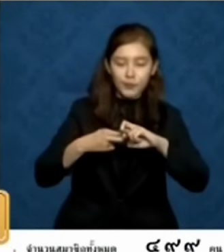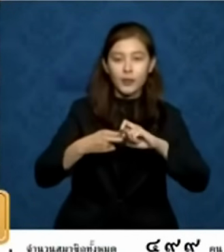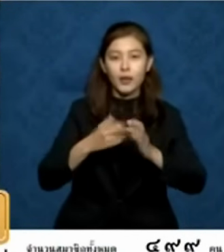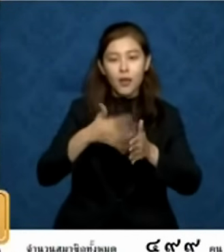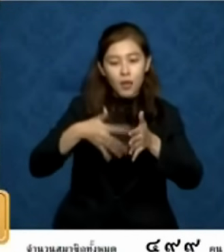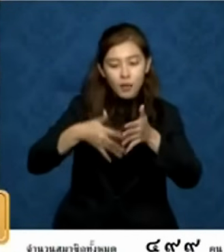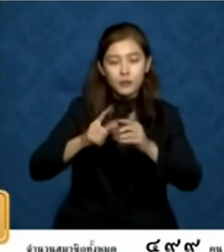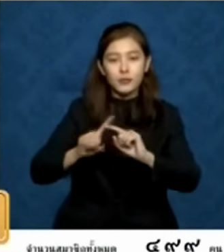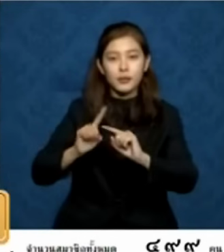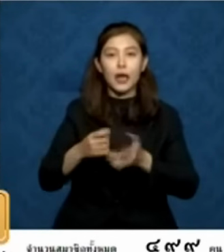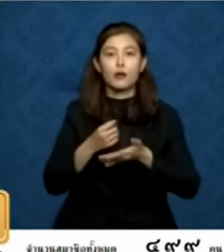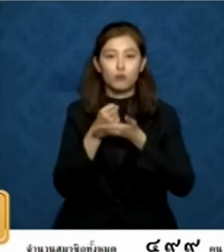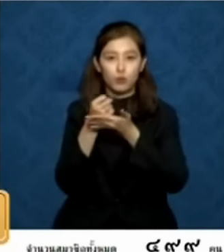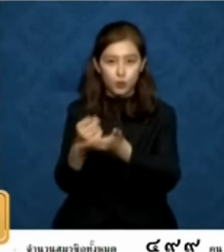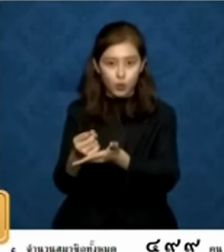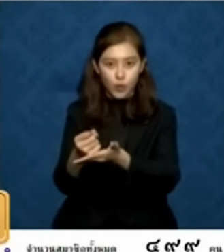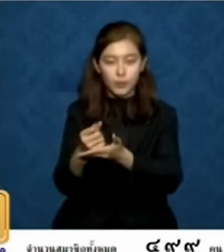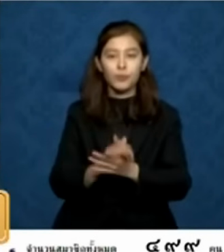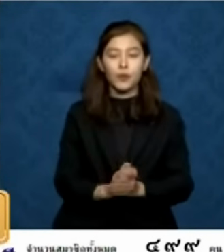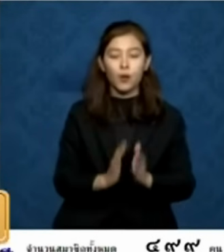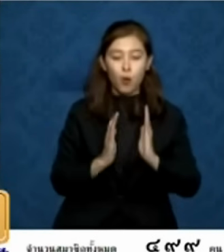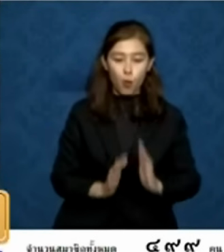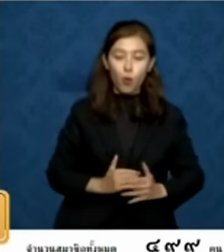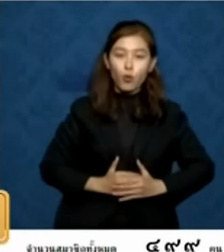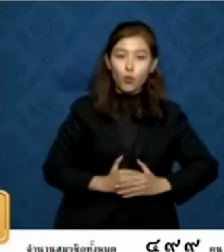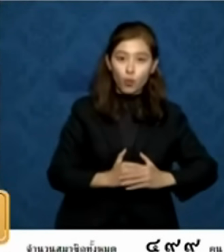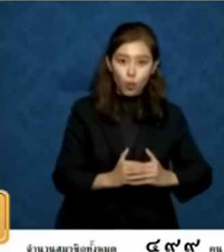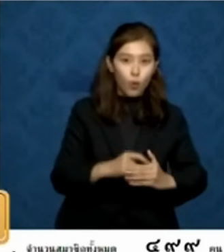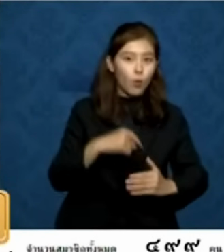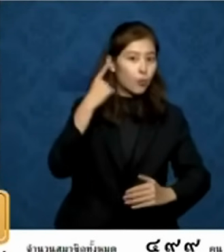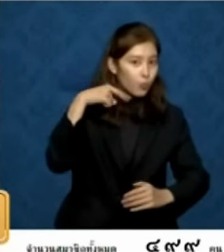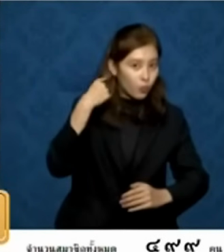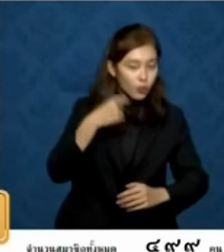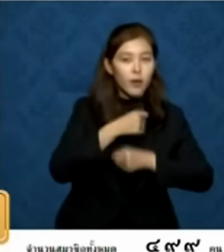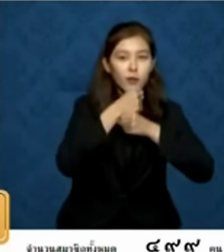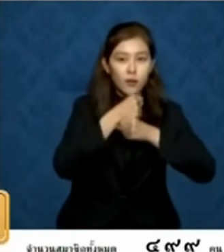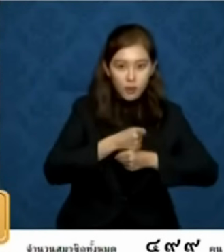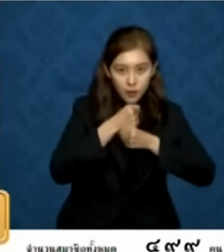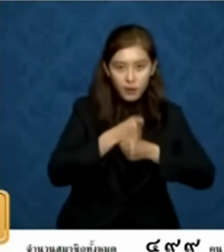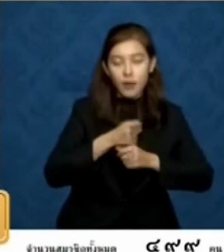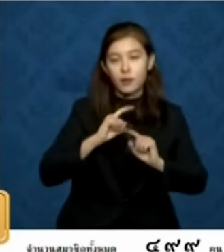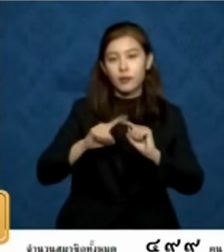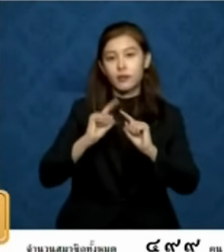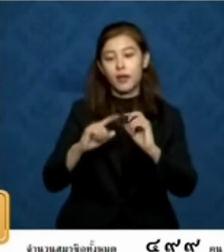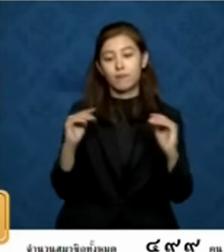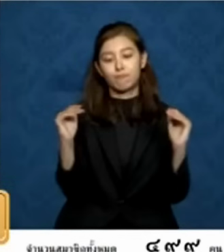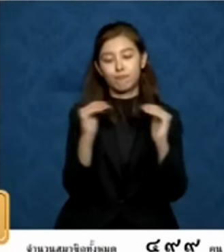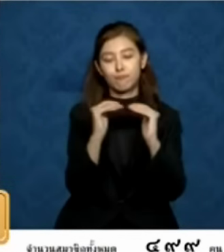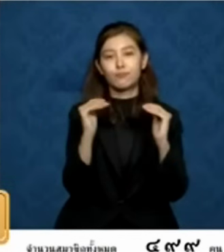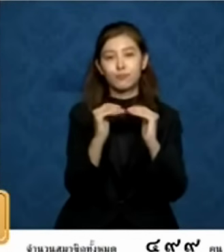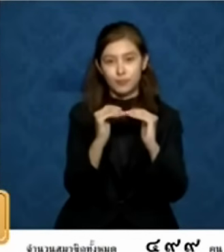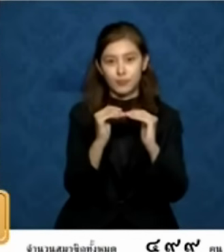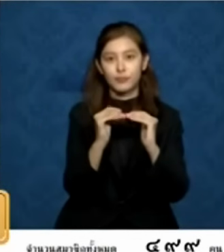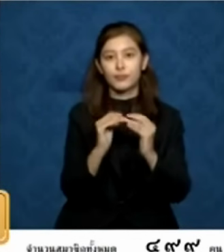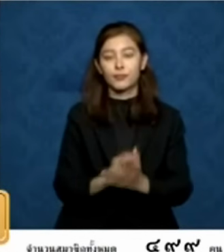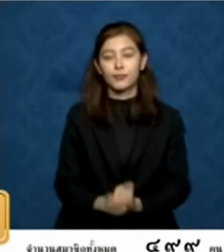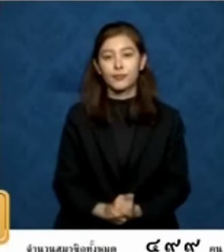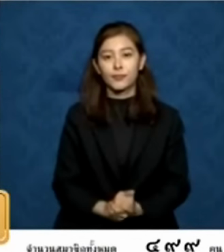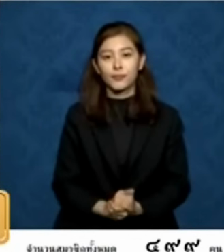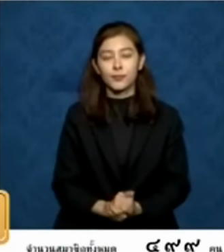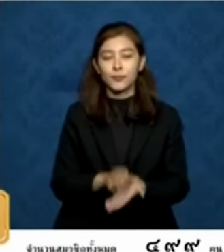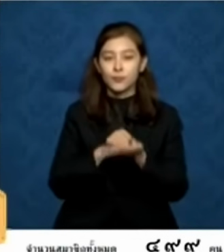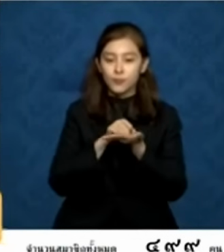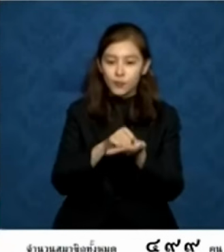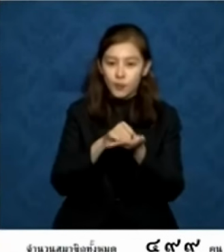ษสตรีเยาวชนคนพิการผู้สูงอายุผู้ด้อยโอกาสทางสังคมเพื่อให้เข้าถึงการบริการ